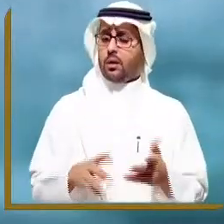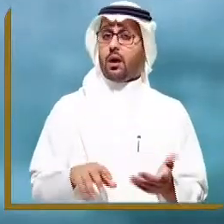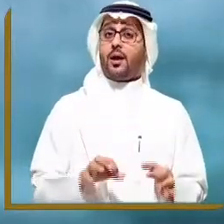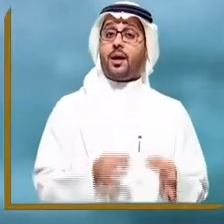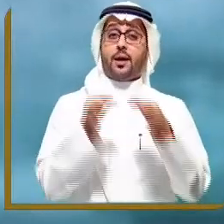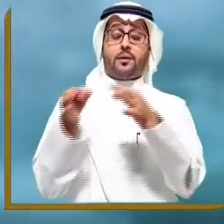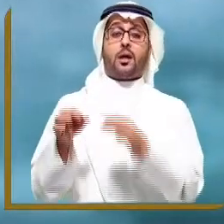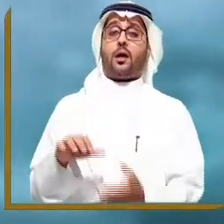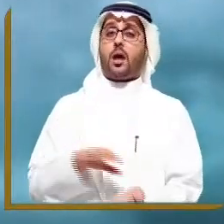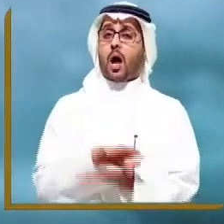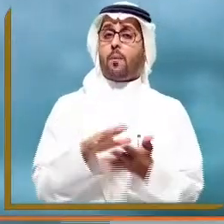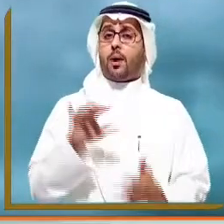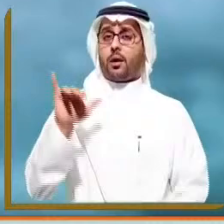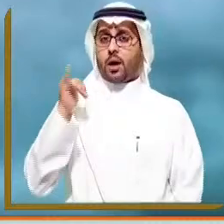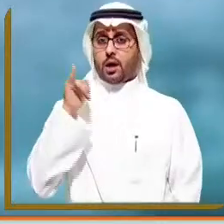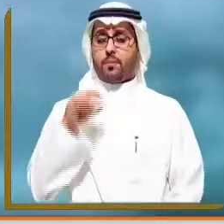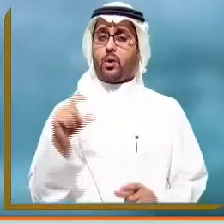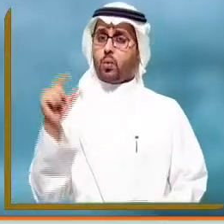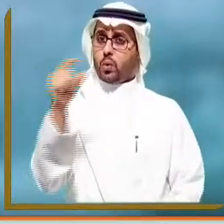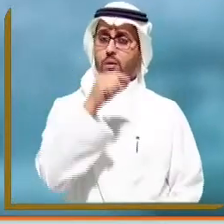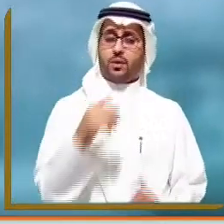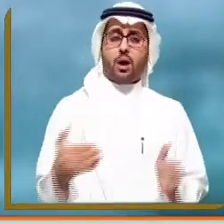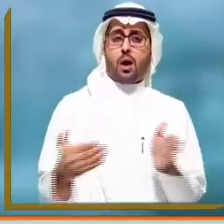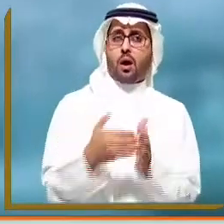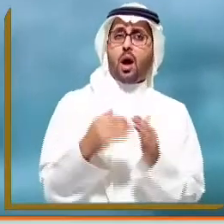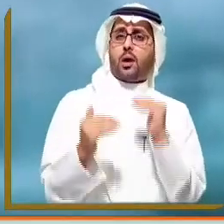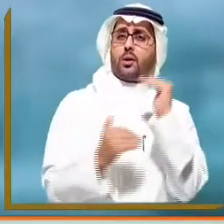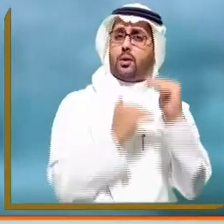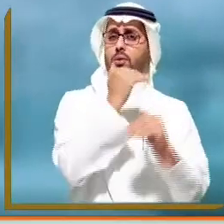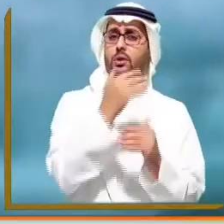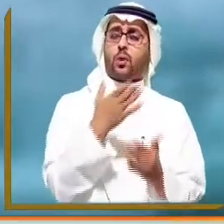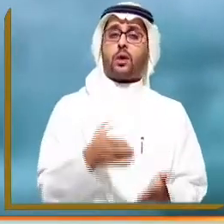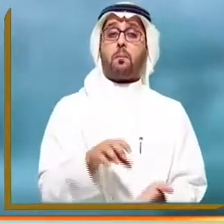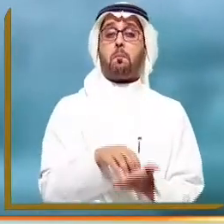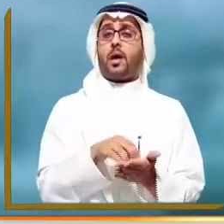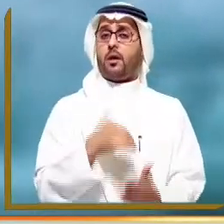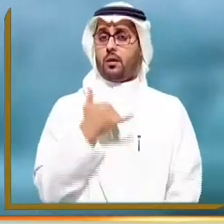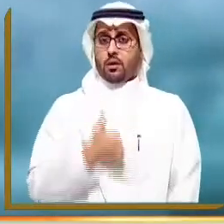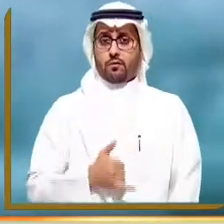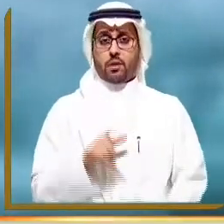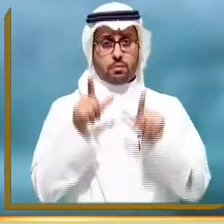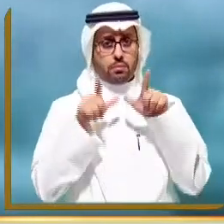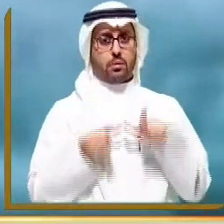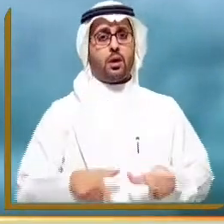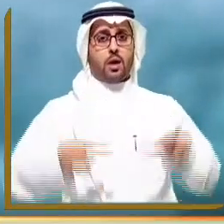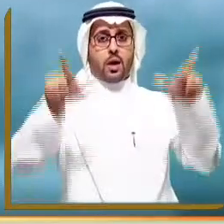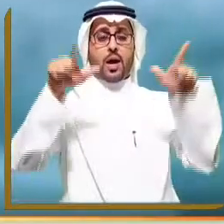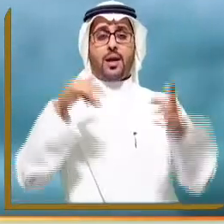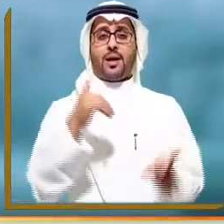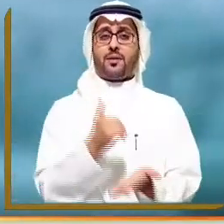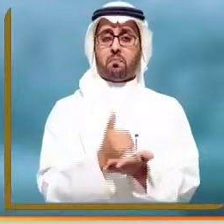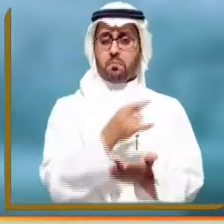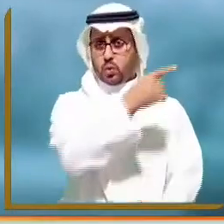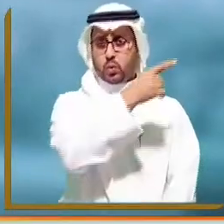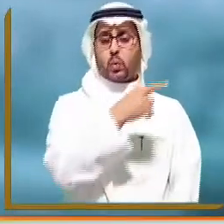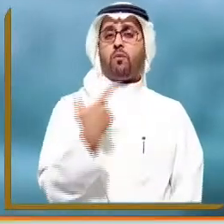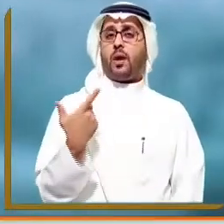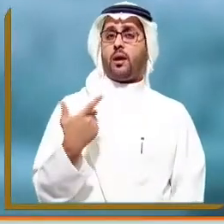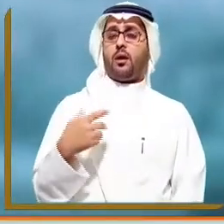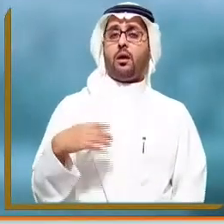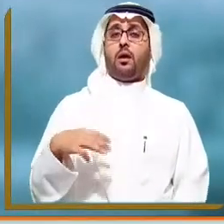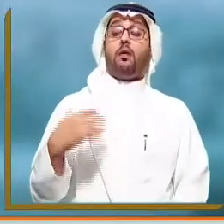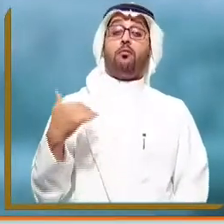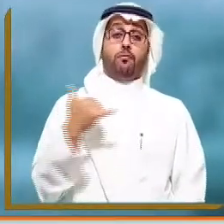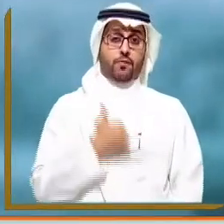إلى الأخبار العربية والدولية، نبدأها من آخر التطورات الميدانية باليمن، حيث أعلنت مصادر عسكرية يمنية عن